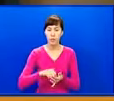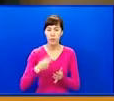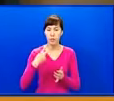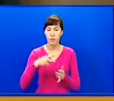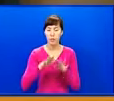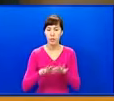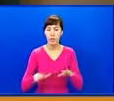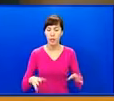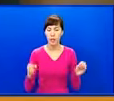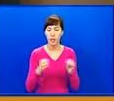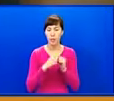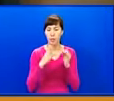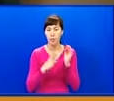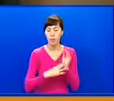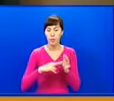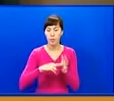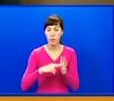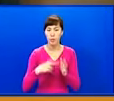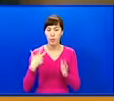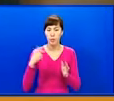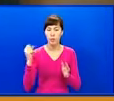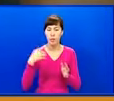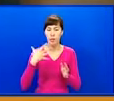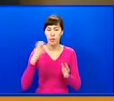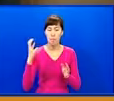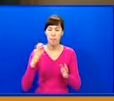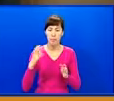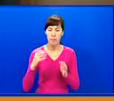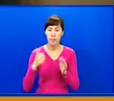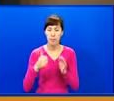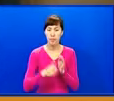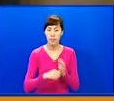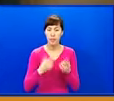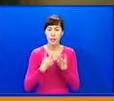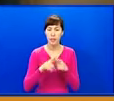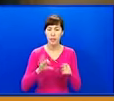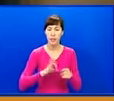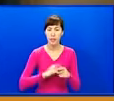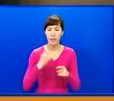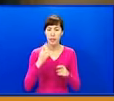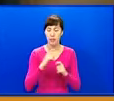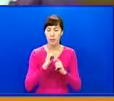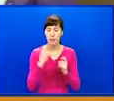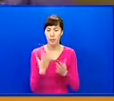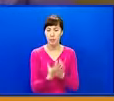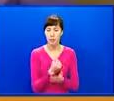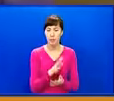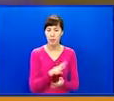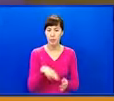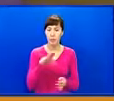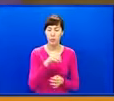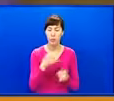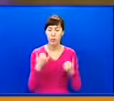оқушы 19 жоба бойынша 3 алтын, 5 күміс және 6 қола медалін алып, бірінші номинациямен келді. Бас аяғы